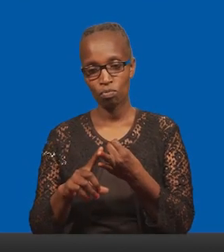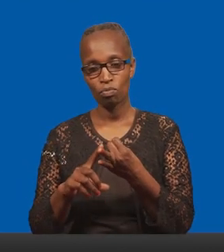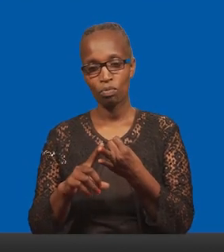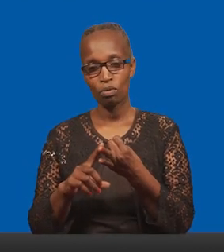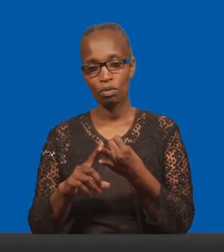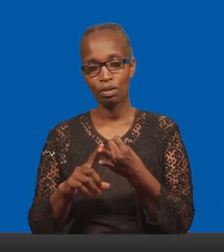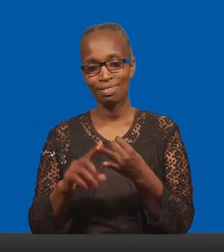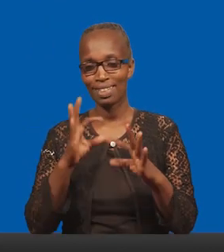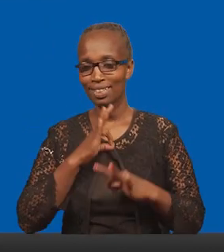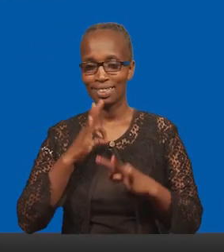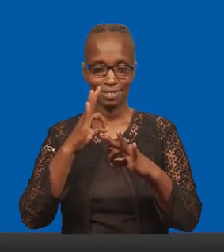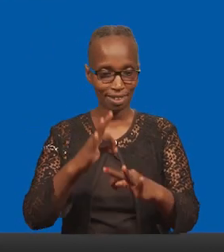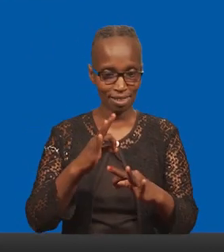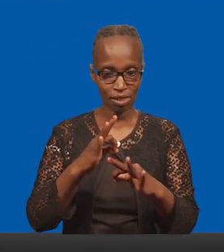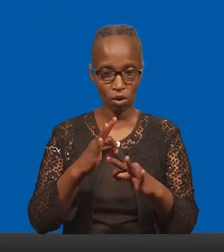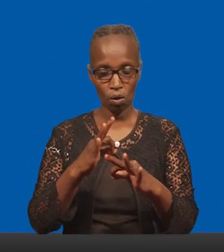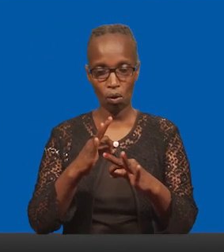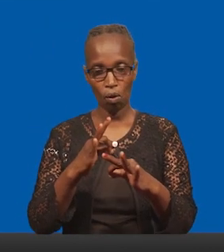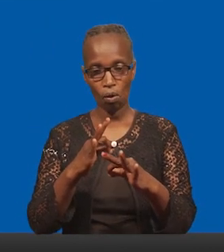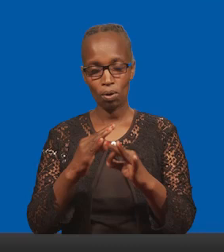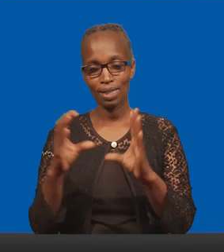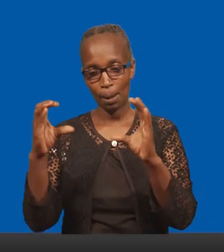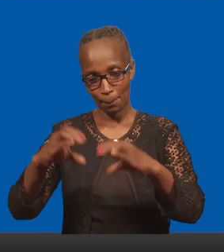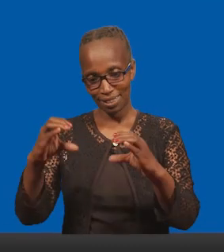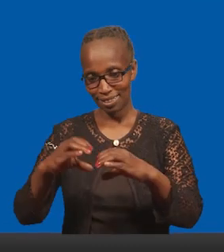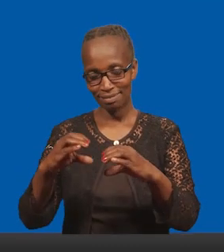no interest on party affiliations.